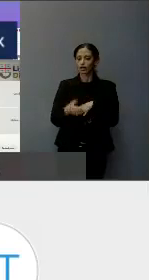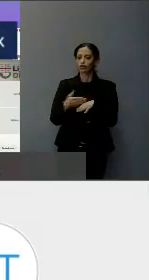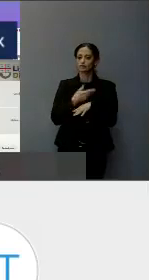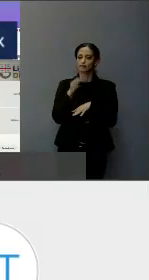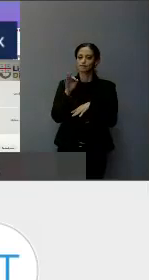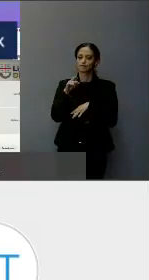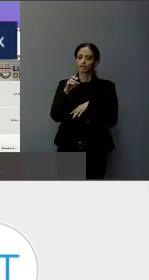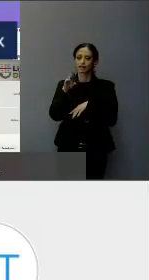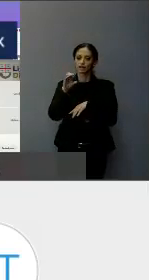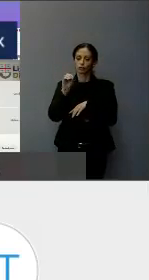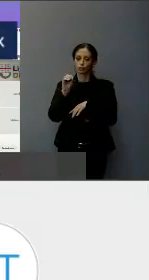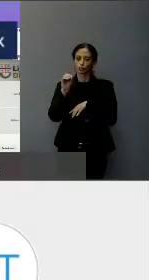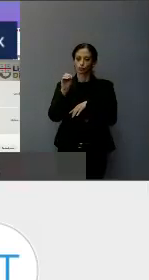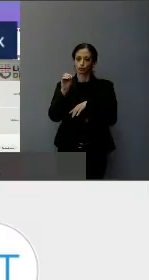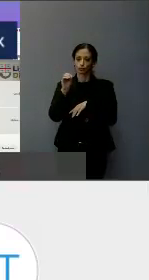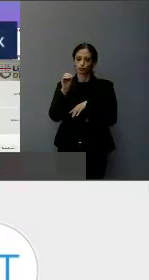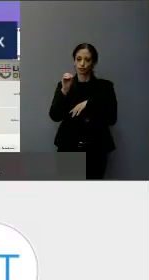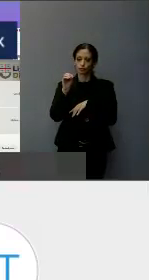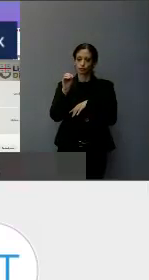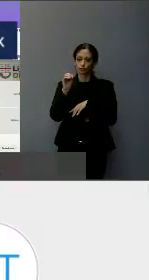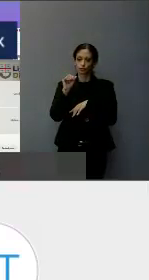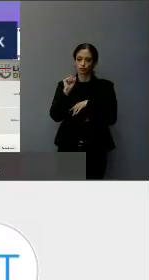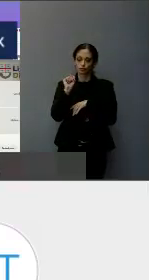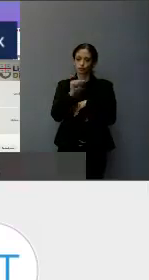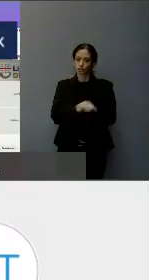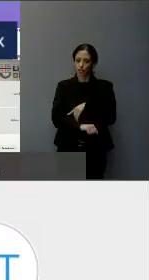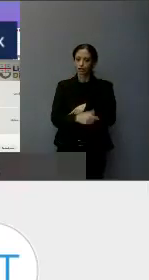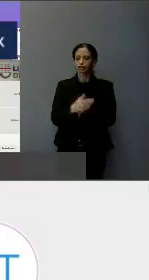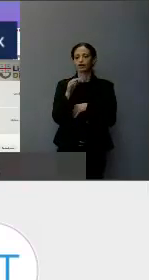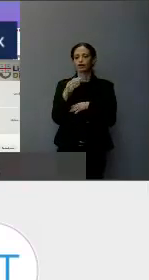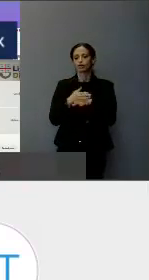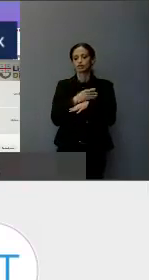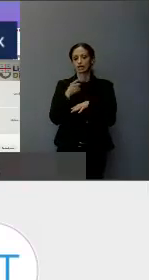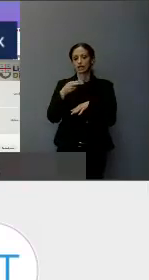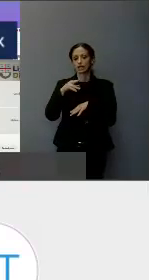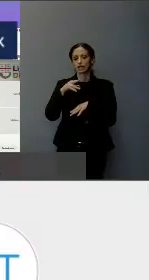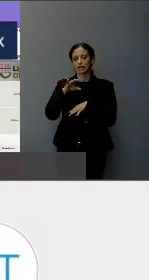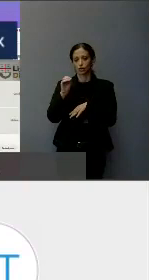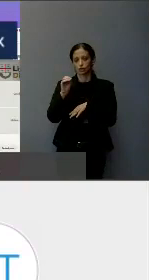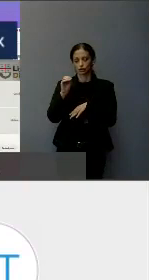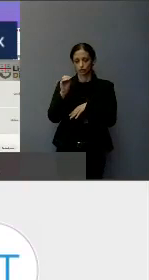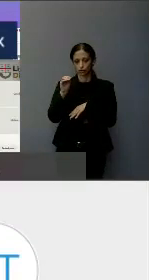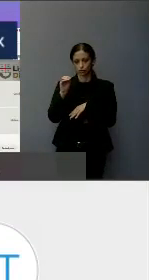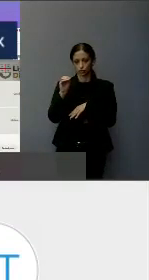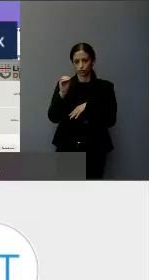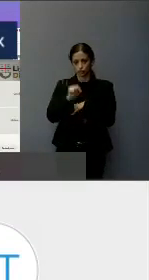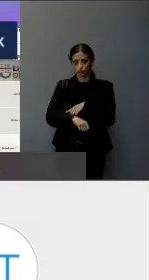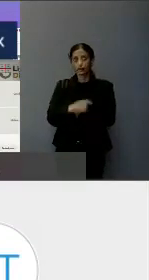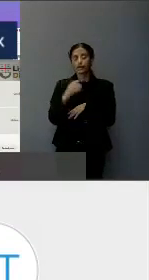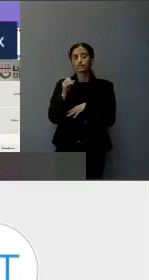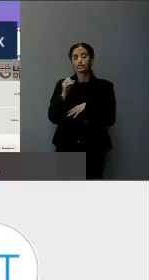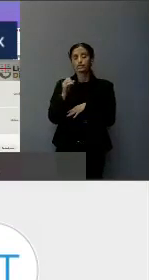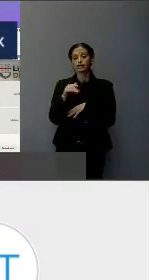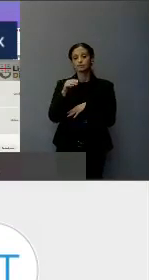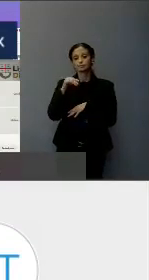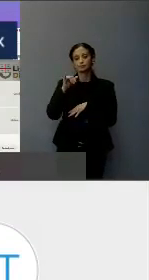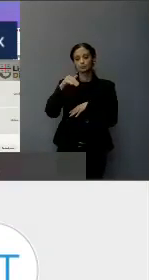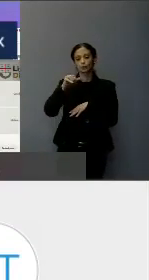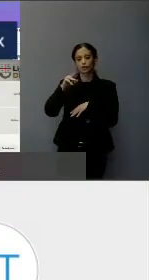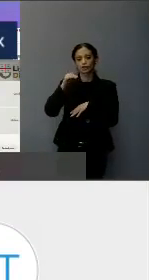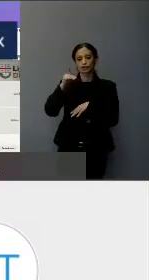consigliere ferrero contrario di scegliere grillo contrario consigliere